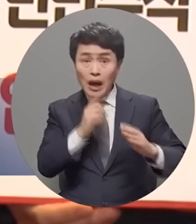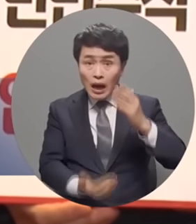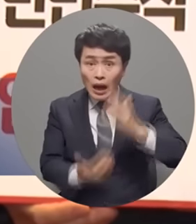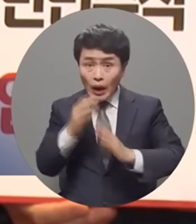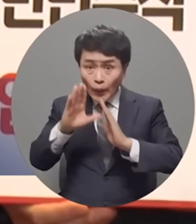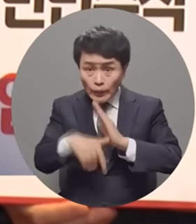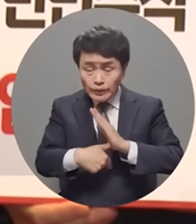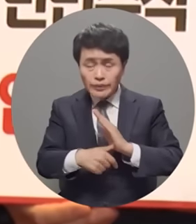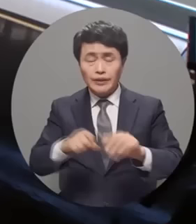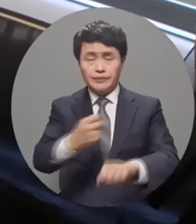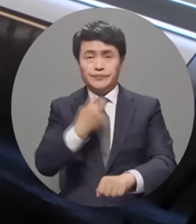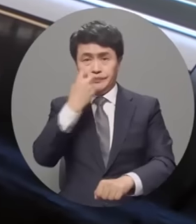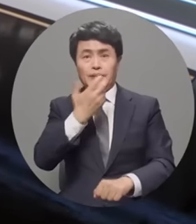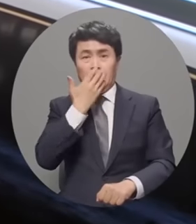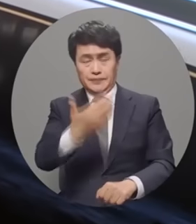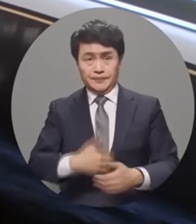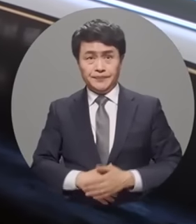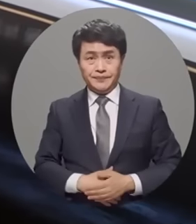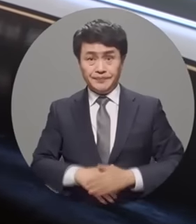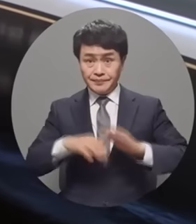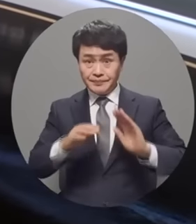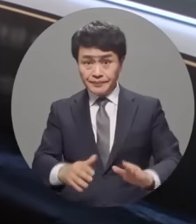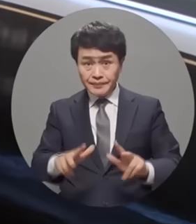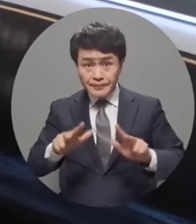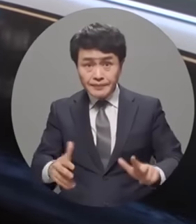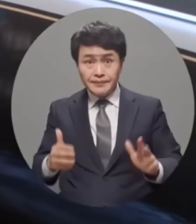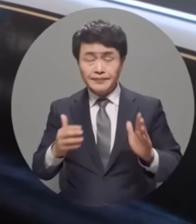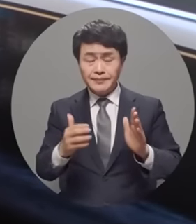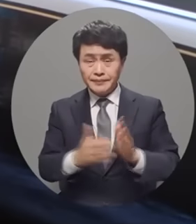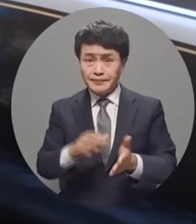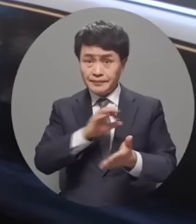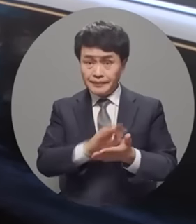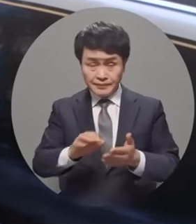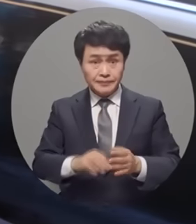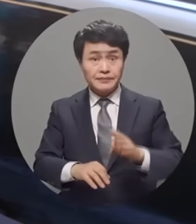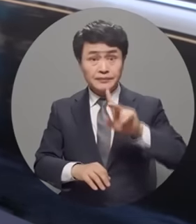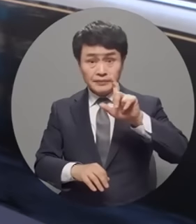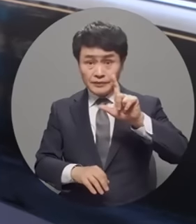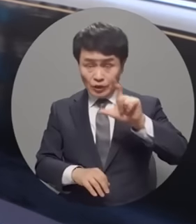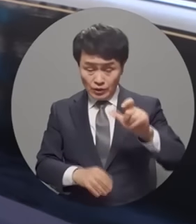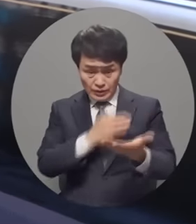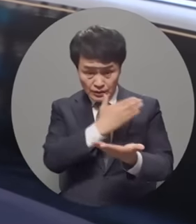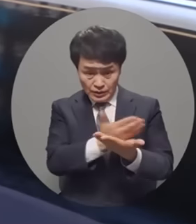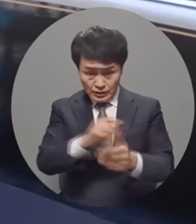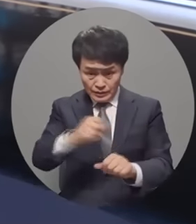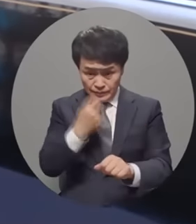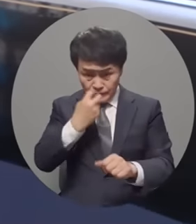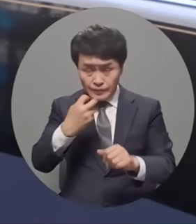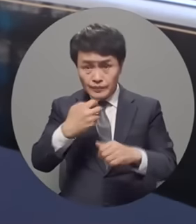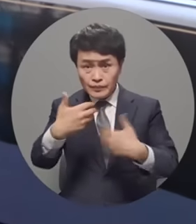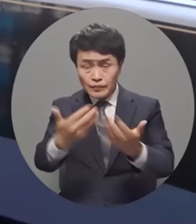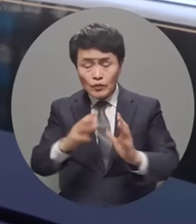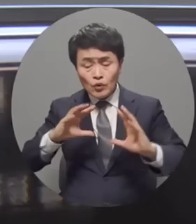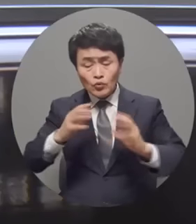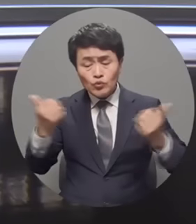특검을 합니다. 그래서 지금까지 있었던 15차례 특검의 국회 처리 시점을